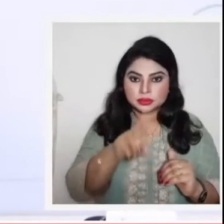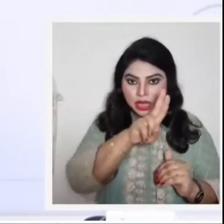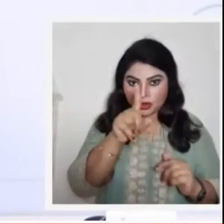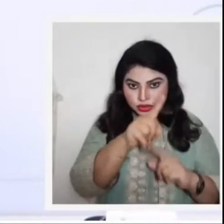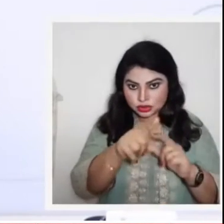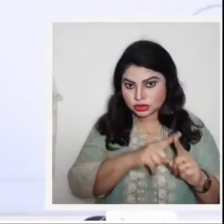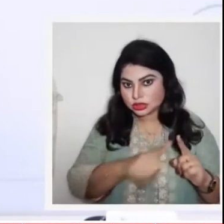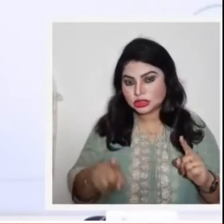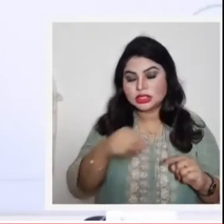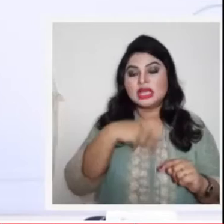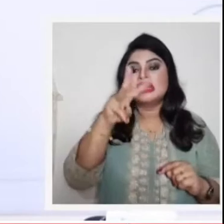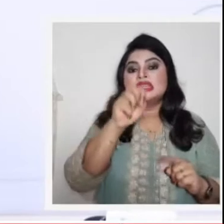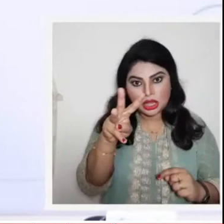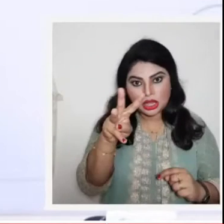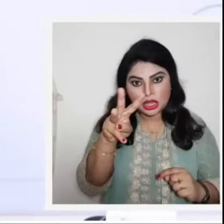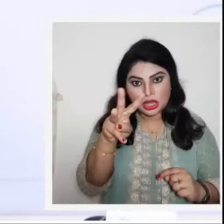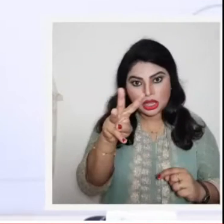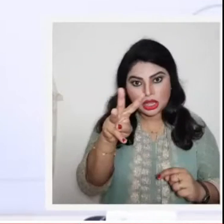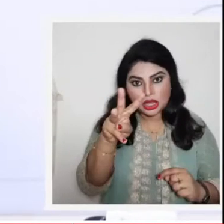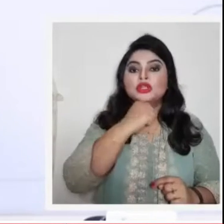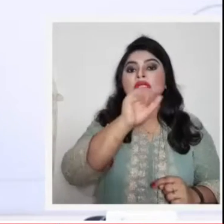জানানো হয়। এখন পর্যন্ত দেশে